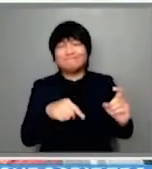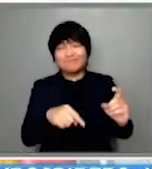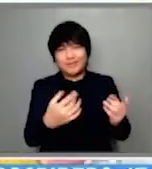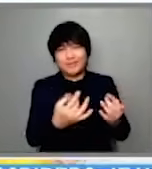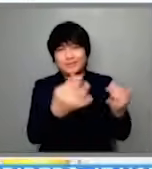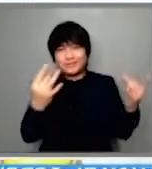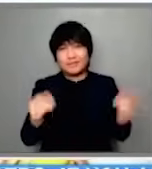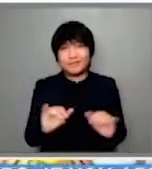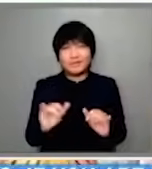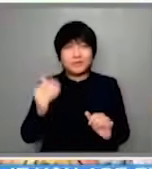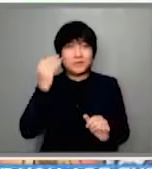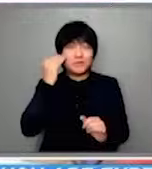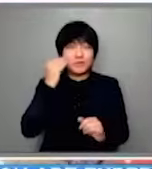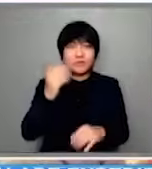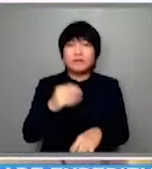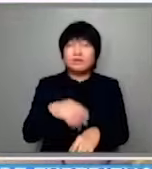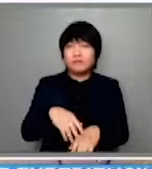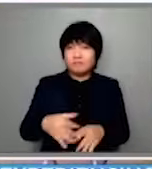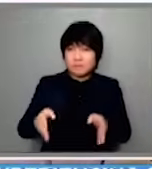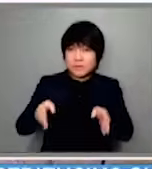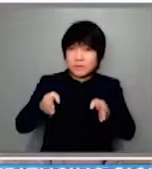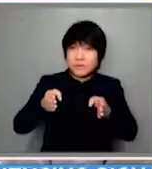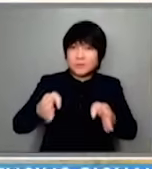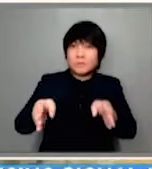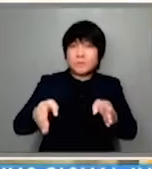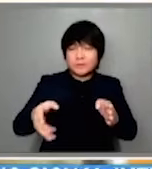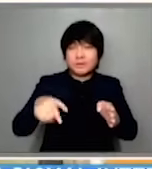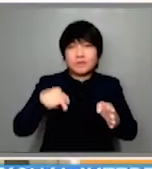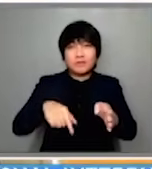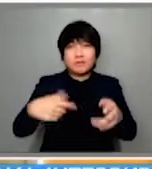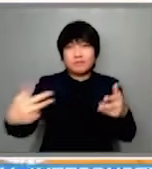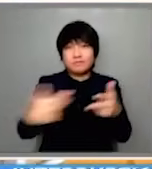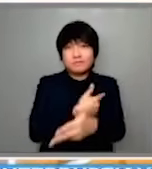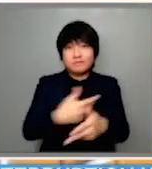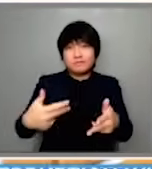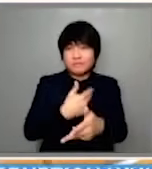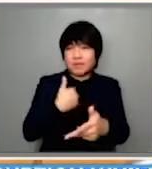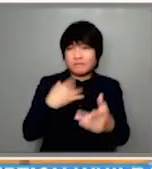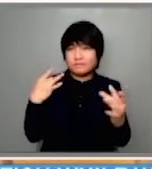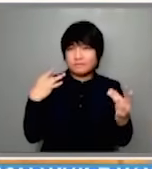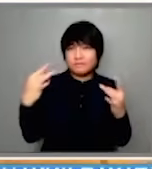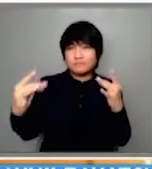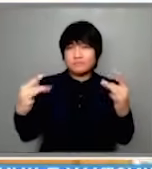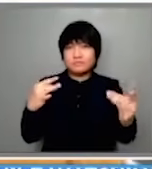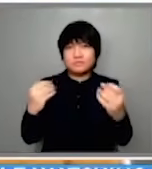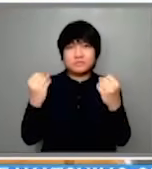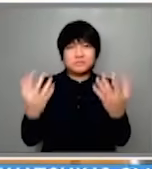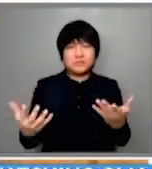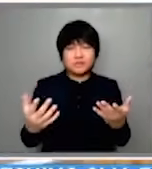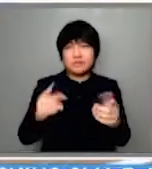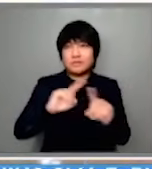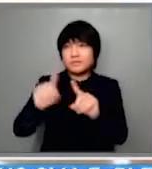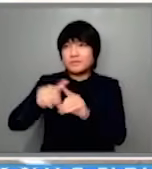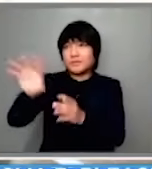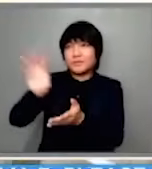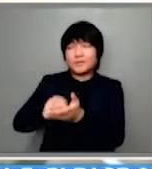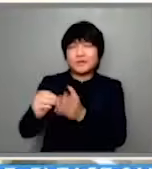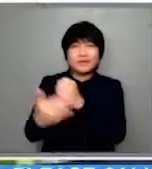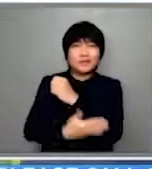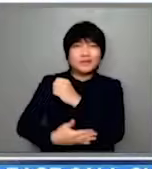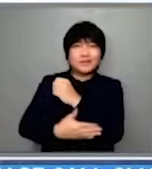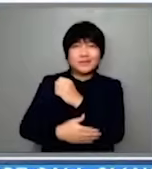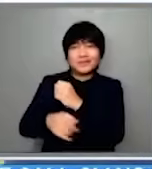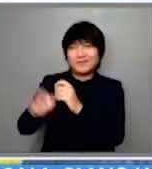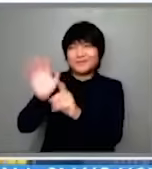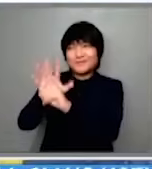kahabaan ng National Highway. Bida rito ang mga Christmas float kung saan tampok ang mga sikat na landmark sa mundo. Kabilang dyan ang Dutch Windmill ng